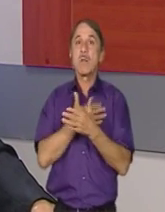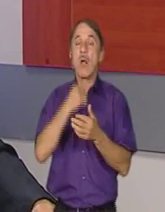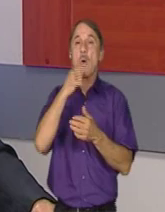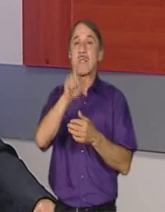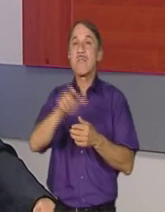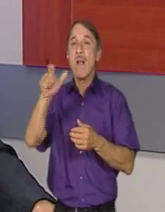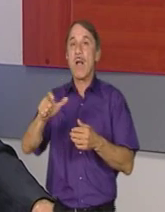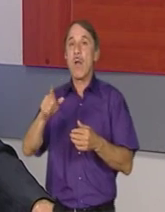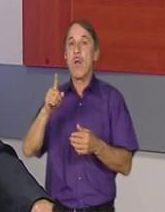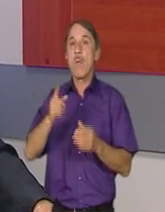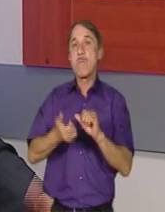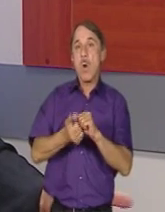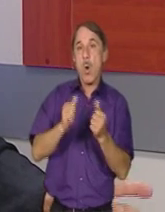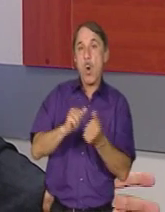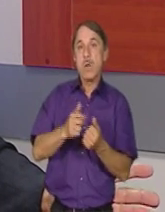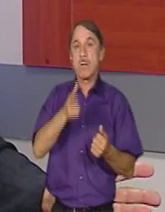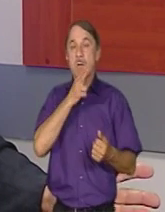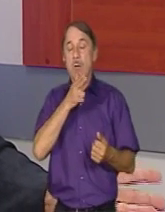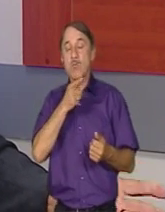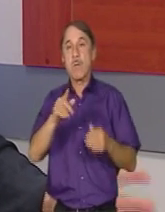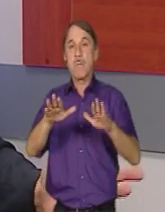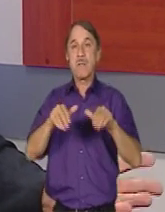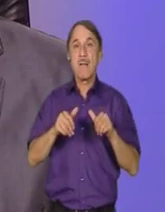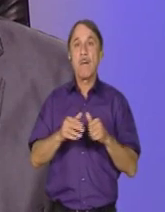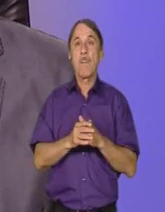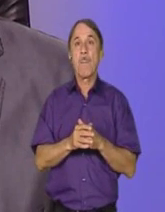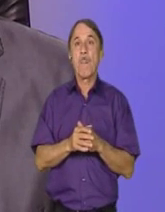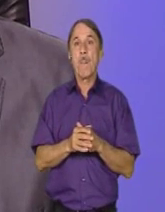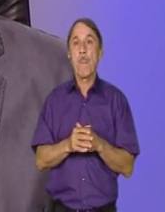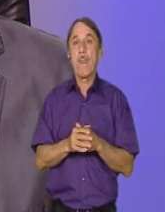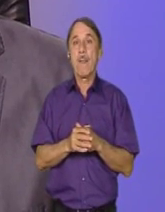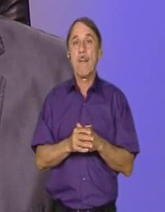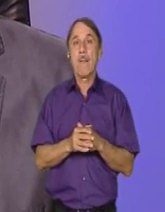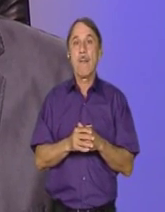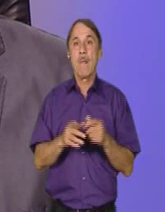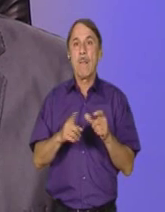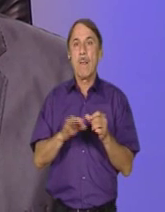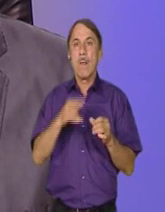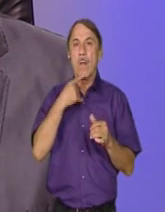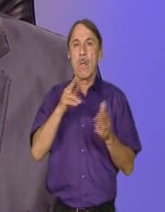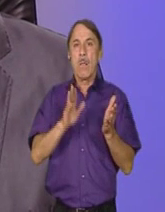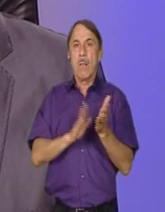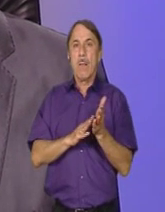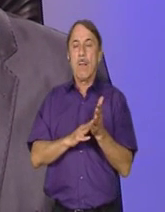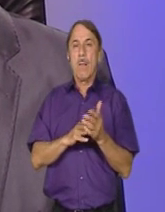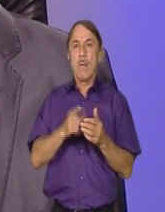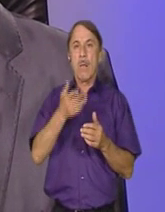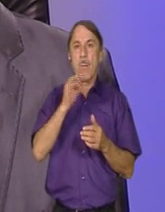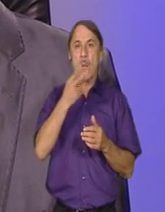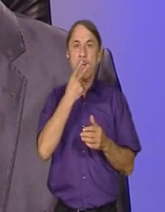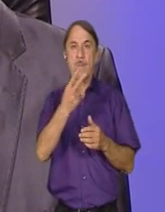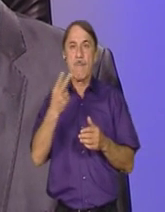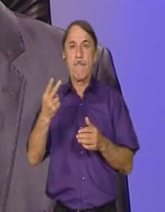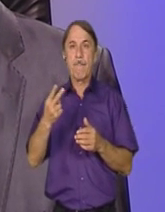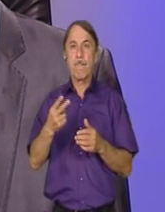za koju se svaki pojedinac bori ili ne bori, ili pristaje na... Ako emitujemo mrak, da li se u mraku